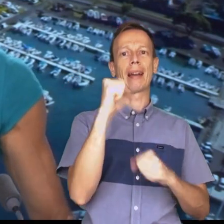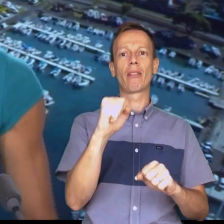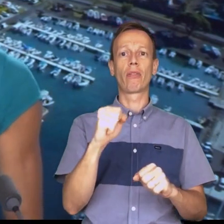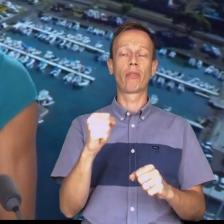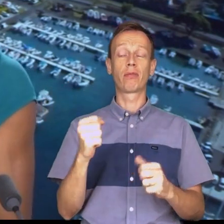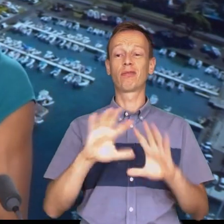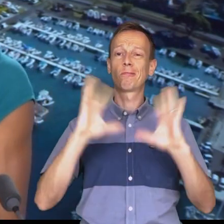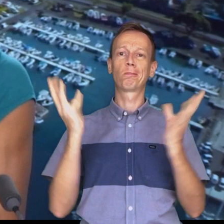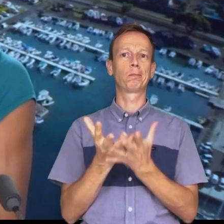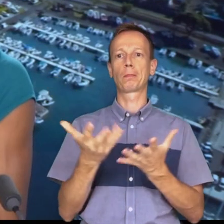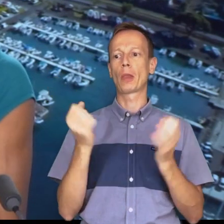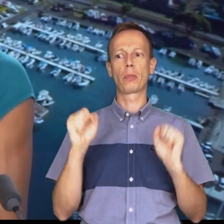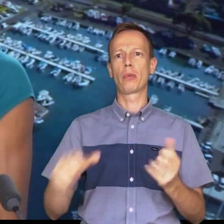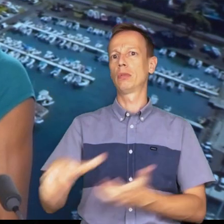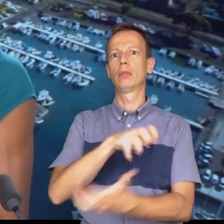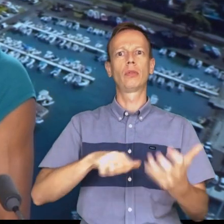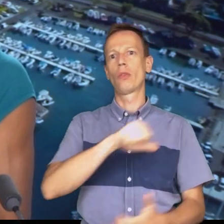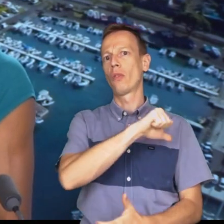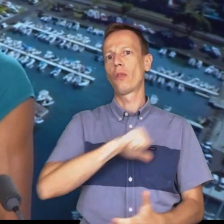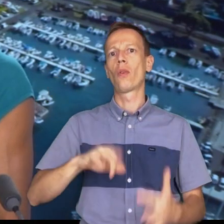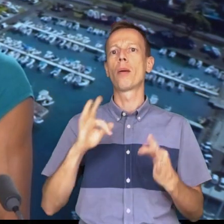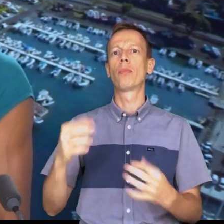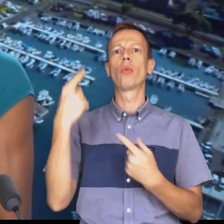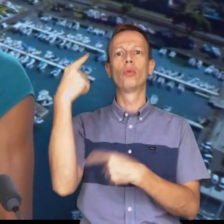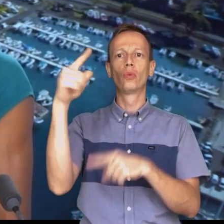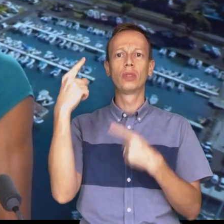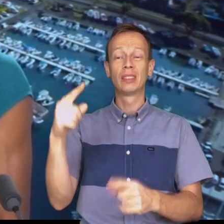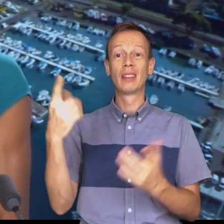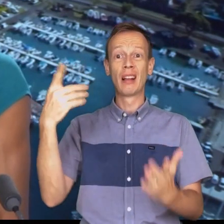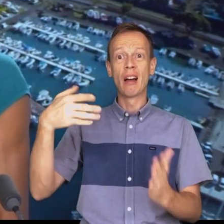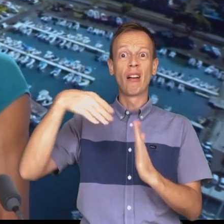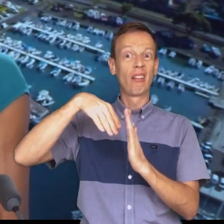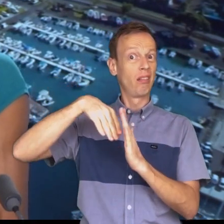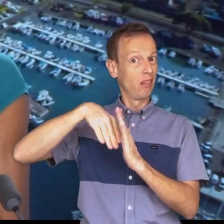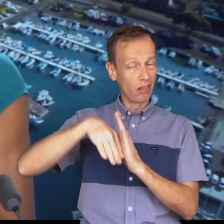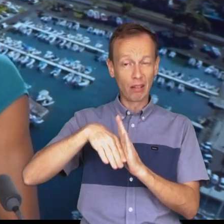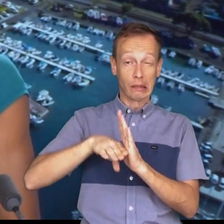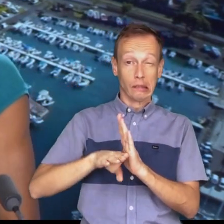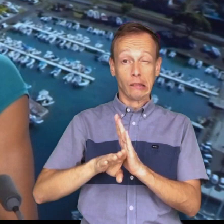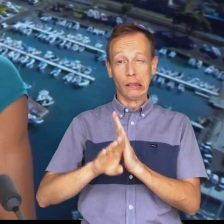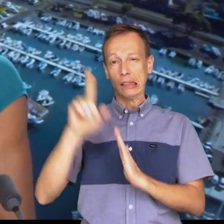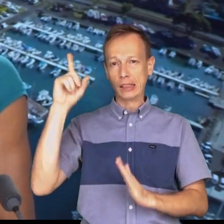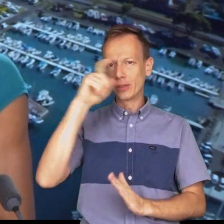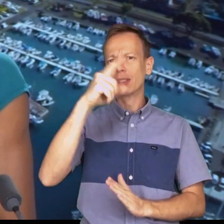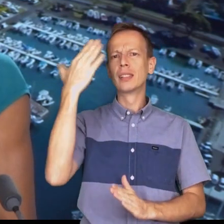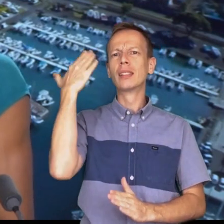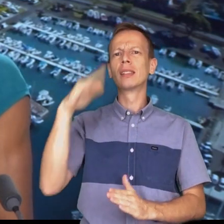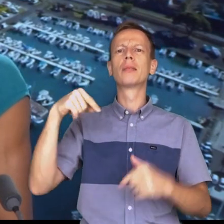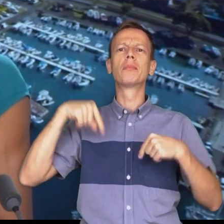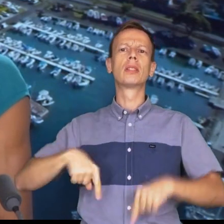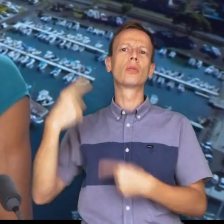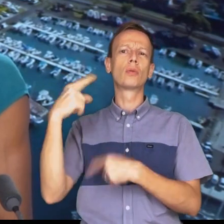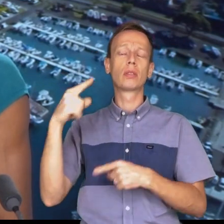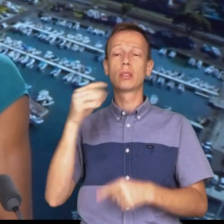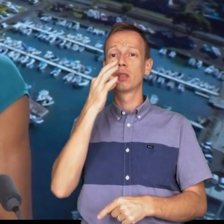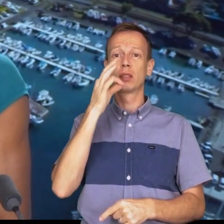être catastrophique pour le tourisme qui peine déjà à remonter la pente. Selon Nicole Boutot, ministre du Tourisme, beaucoup d'hôtels en